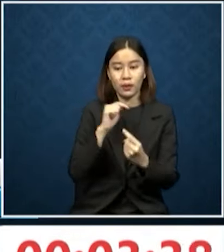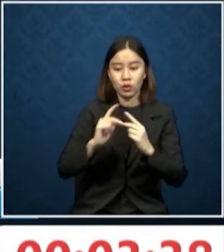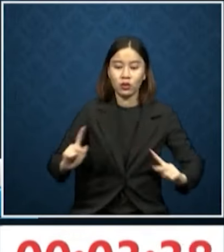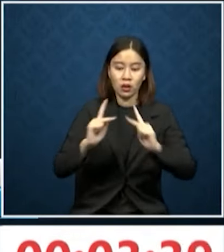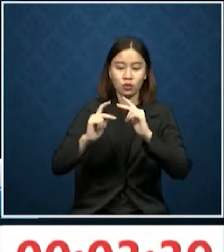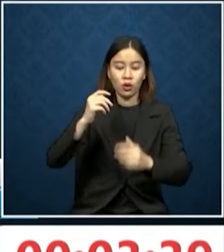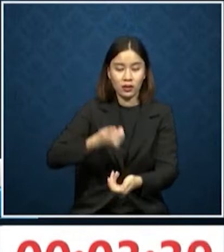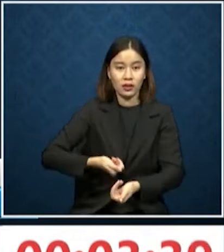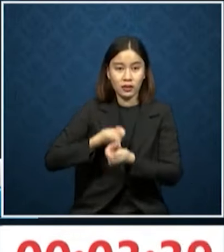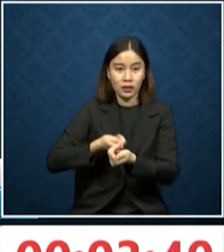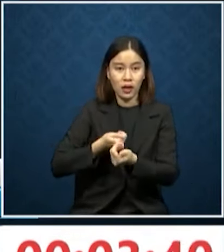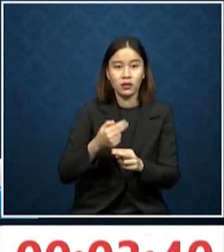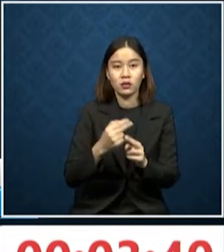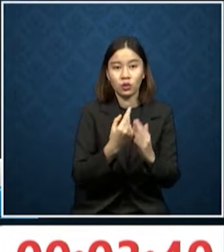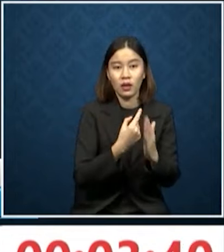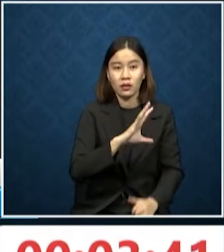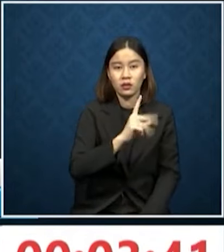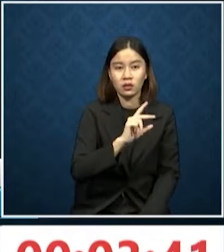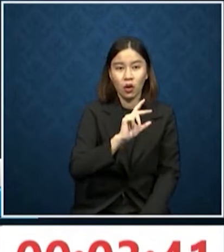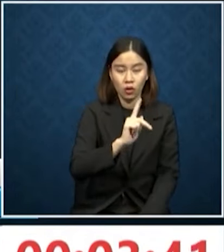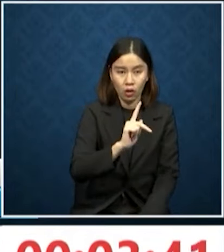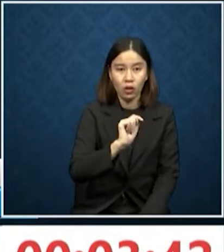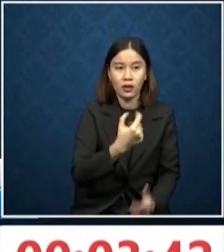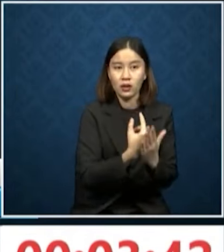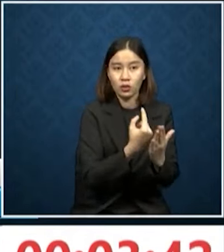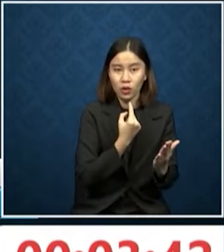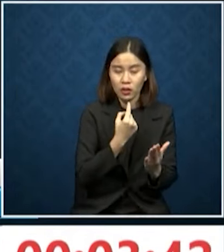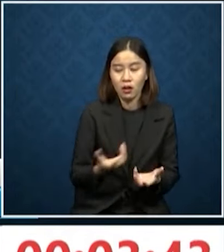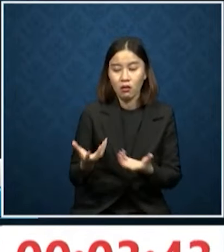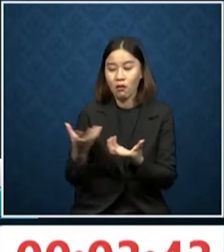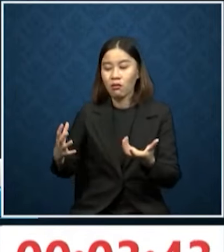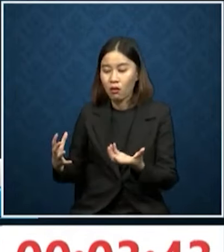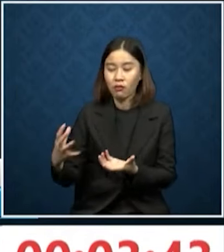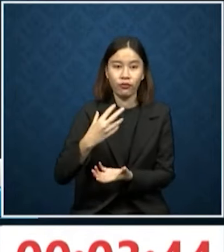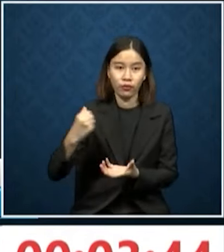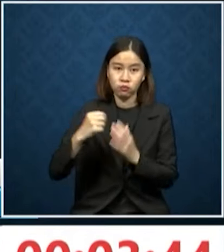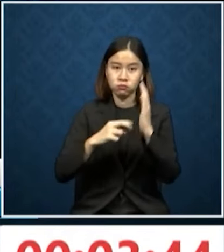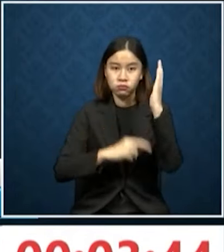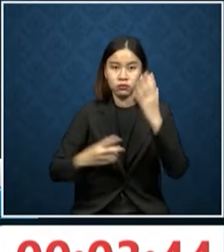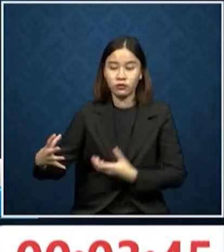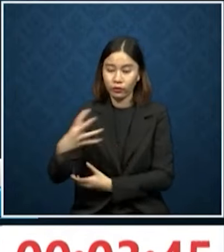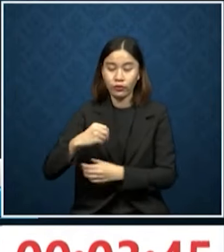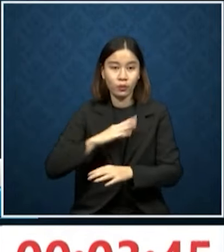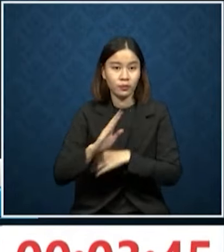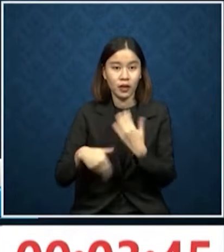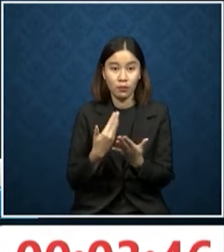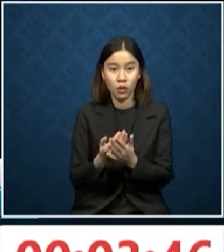รในนามของฉก.พญานาคราชอายัดสินค้ายางก้อนรวมทั้งสิ้